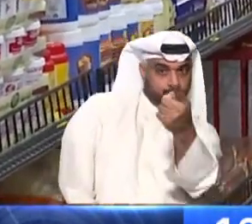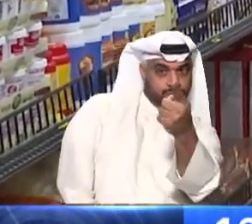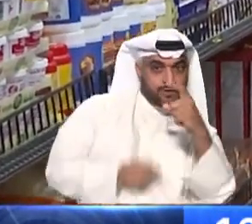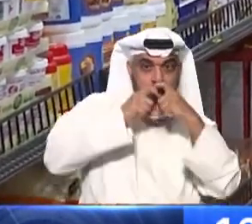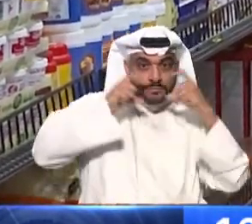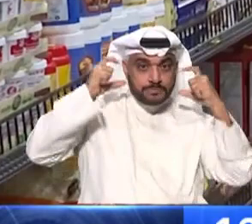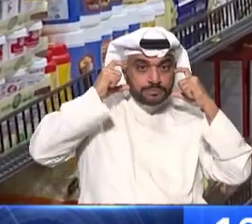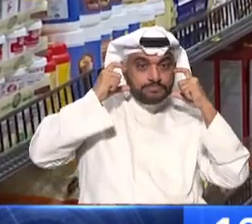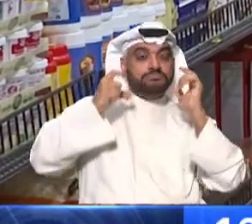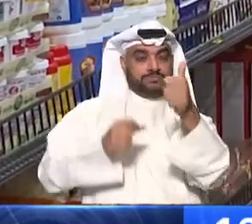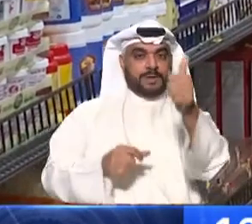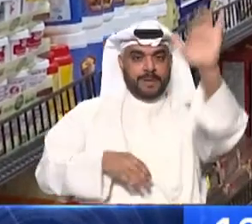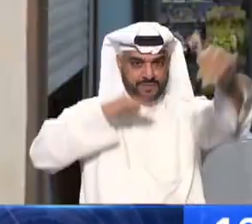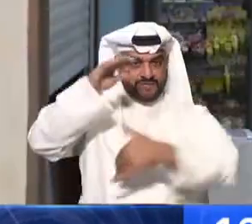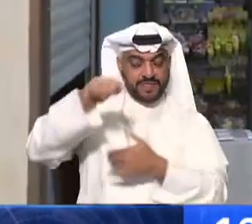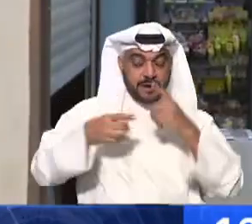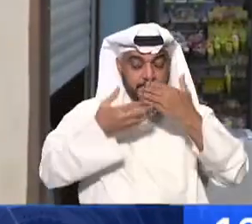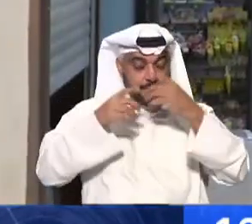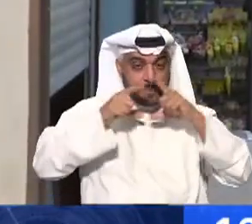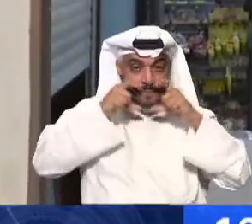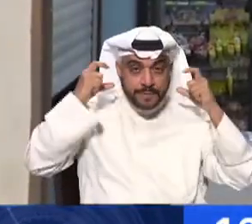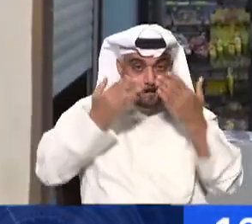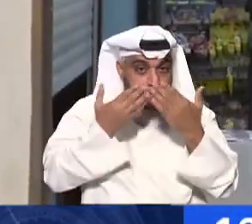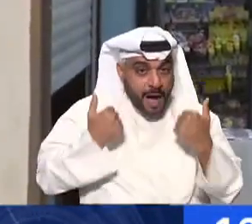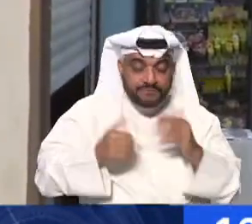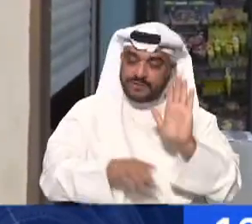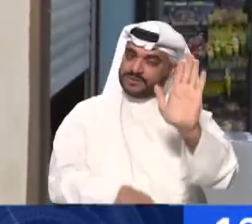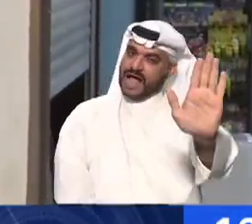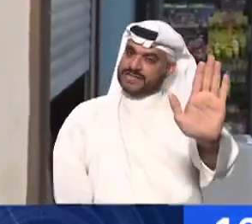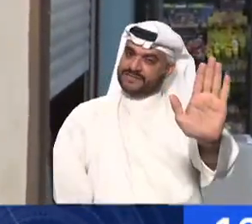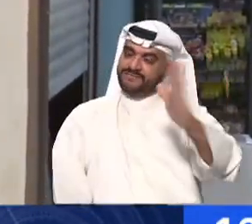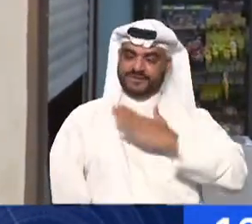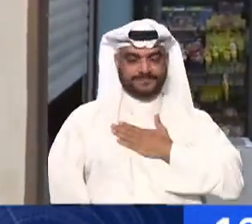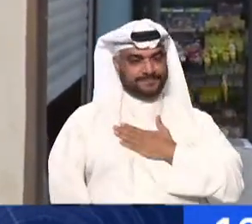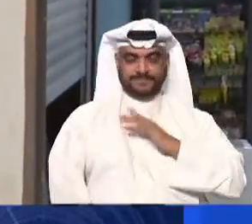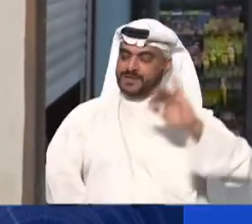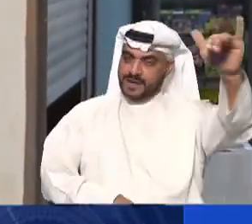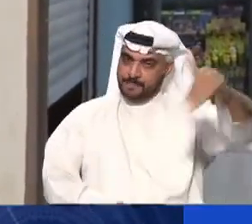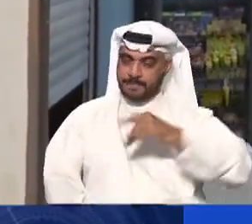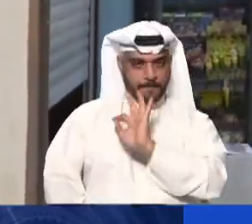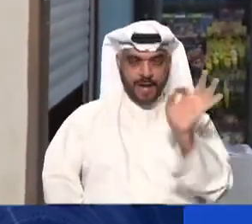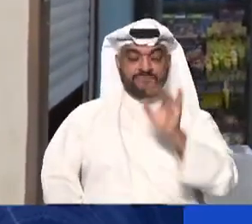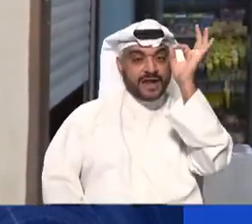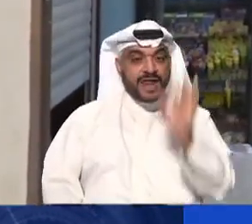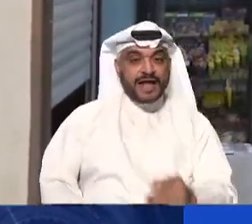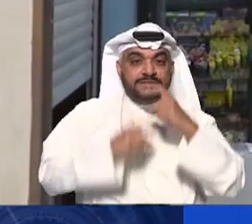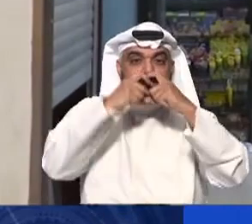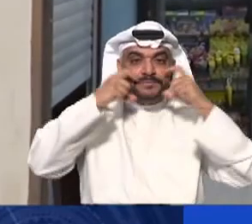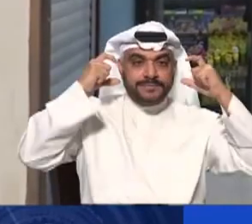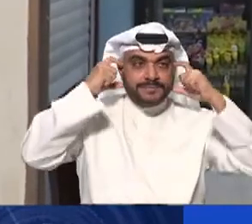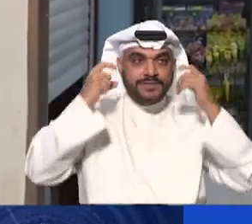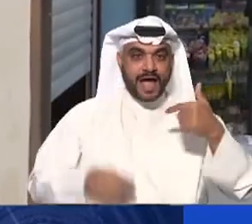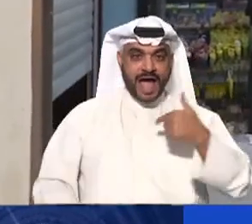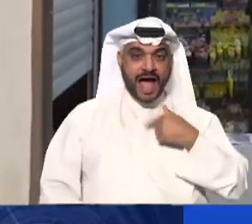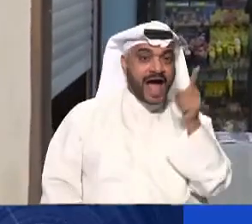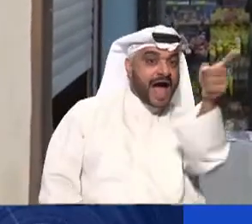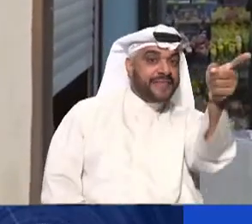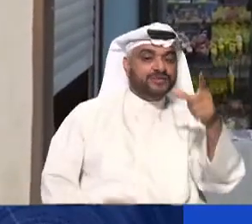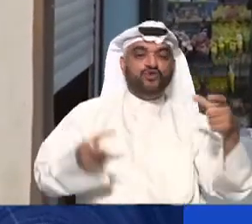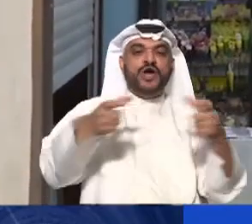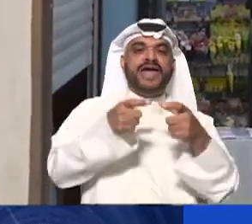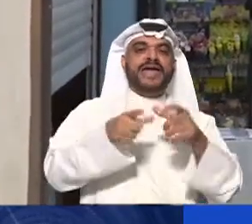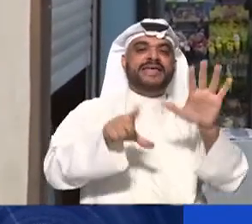العديد من الإجراءات. دائما احنا حريصين ان احنا نحقق الاشتراطات الصحية بحيث ان نحافظ على